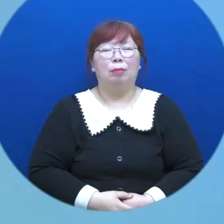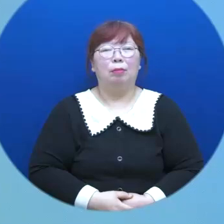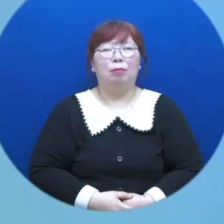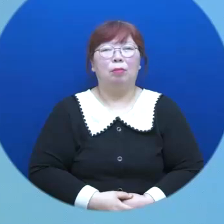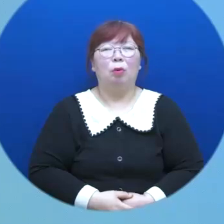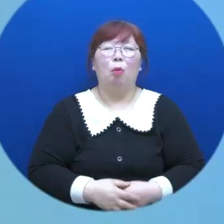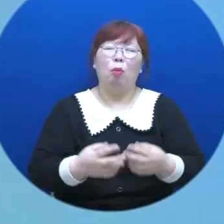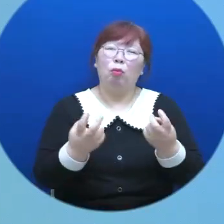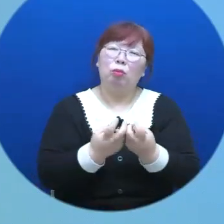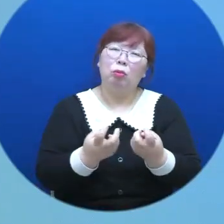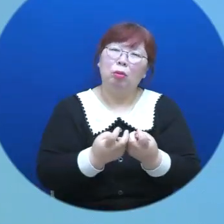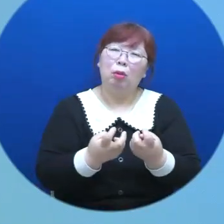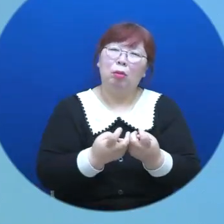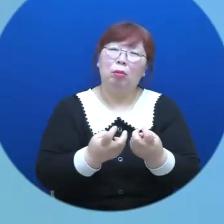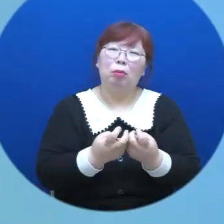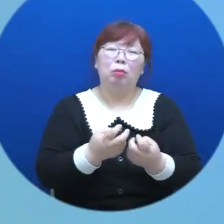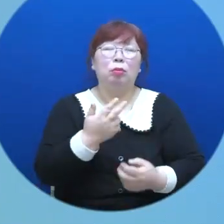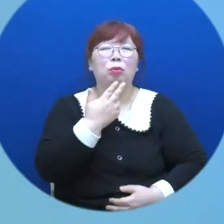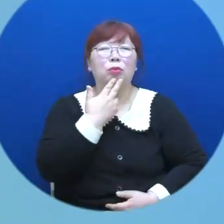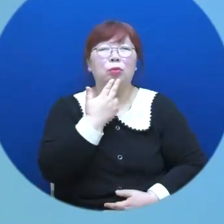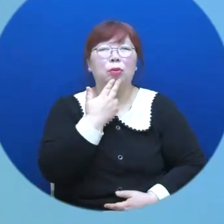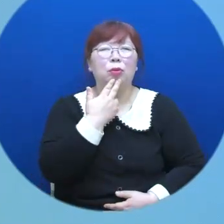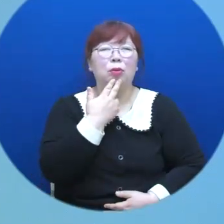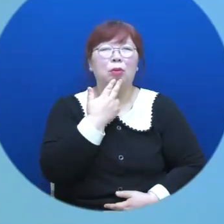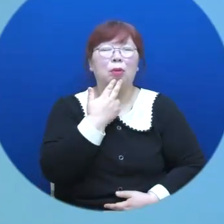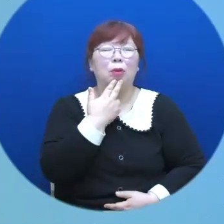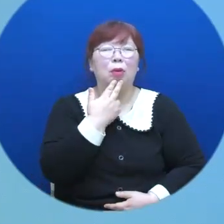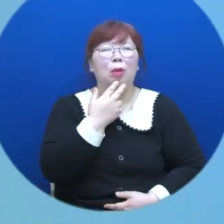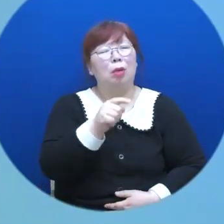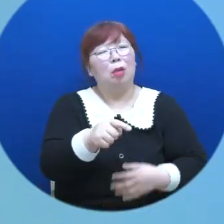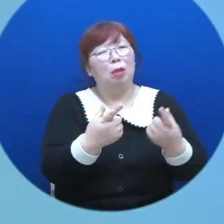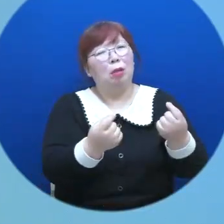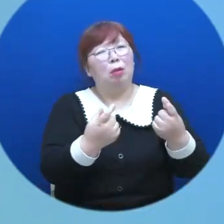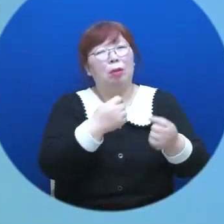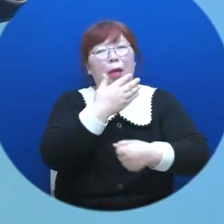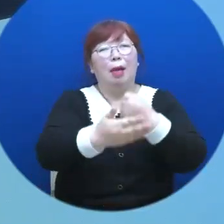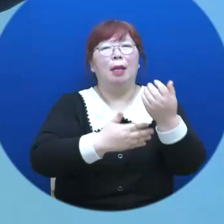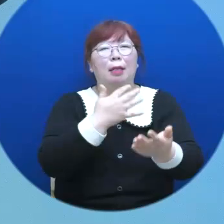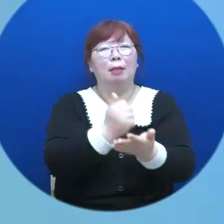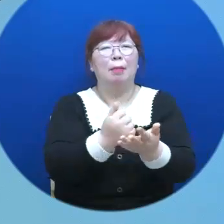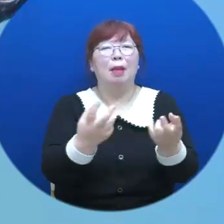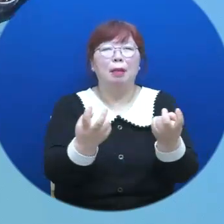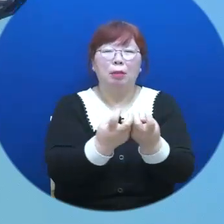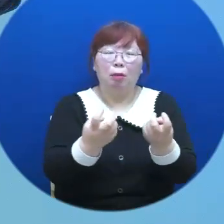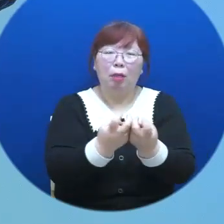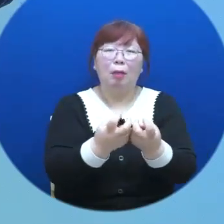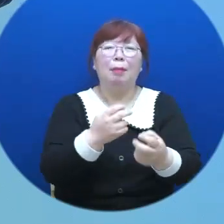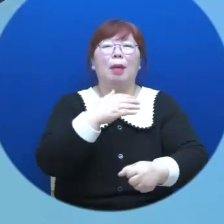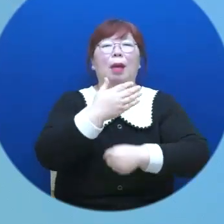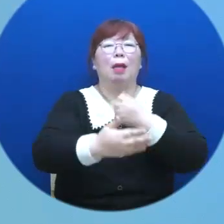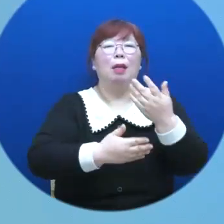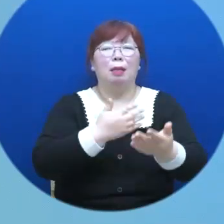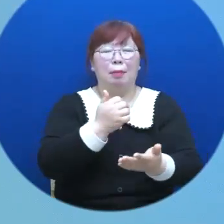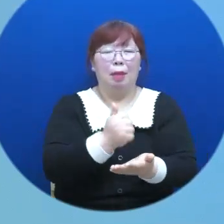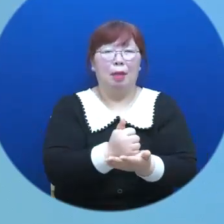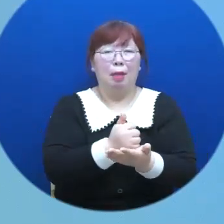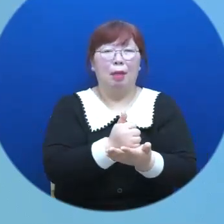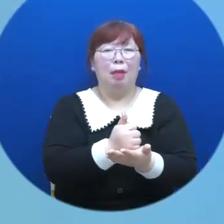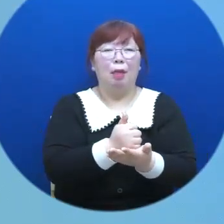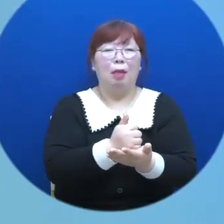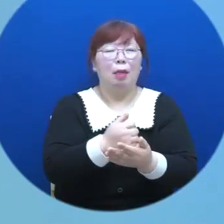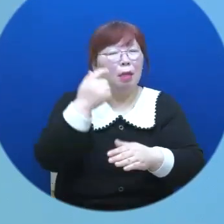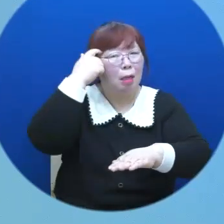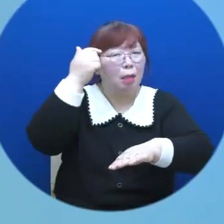어떻게 요셉이 이런 하나님의 섭리, 이런 하나님의